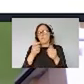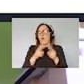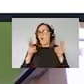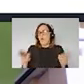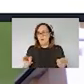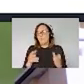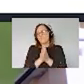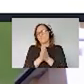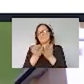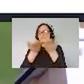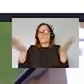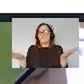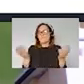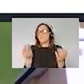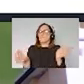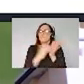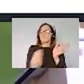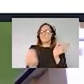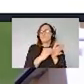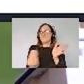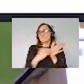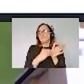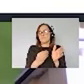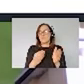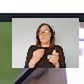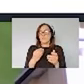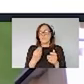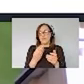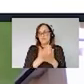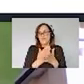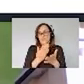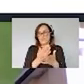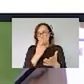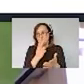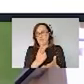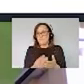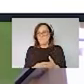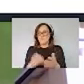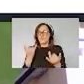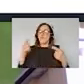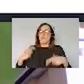i prosimy, żeby na przykład ludzie wstawiali i tak, już widzę, dziękuję bardzo, dziękuję, niektórzy